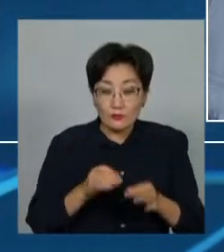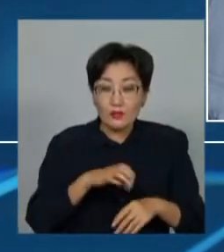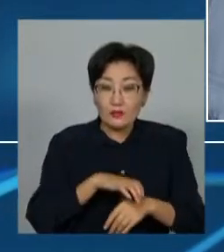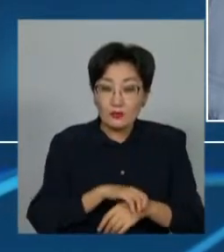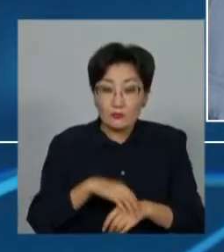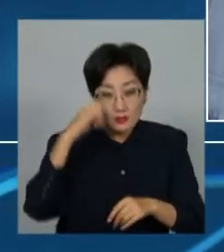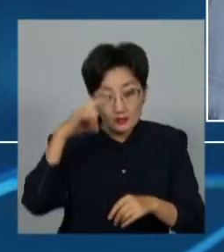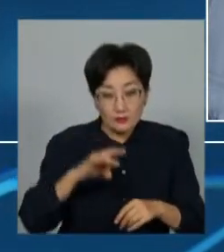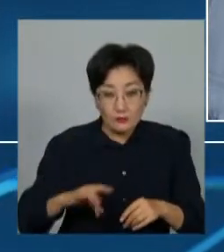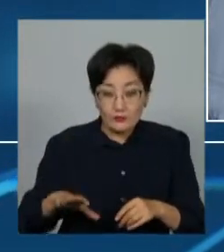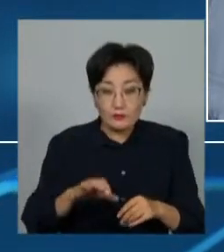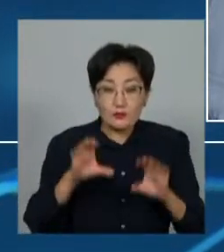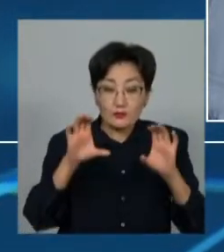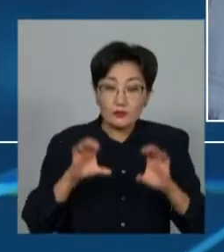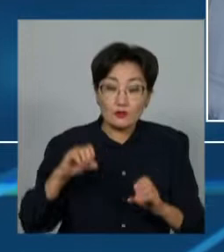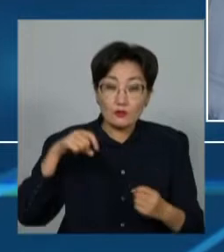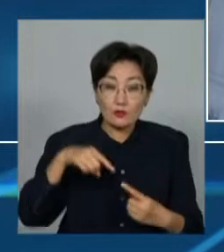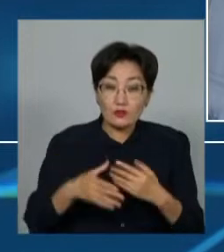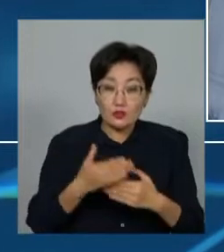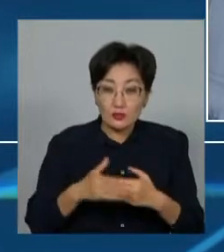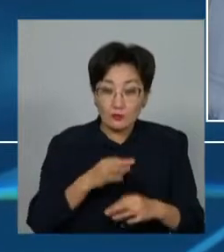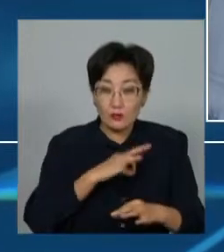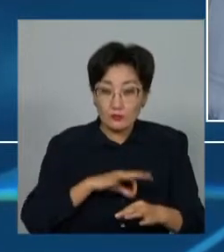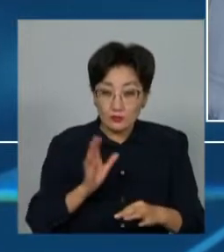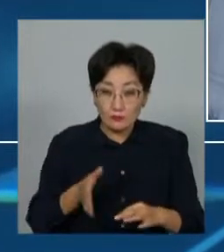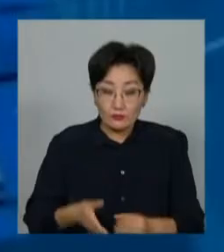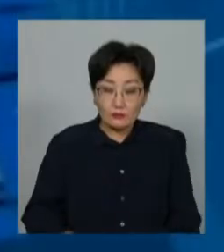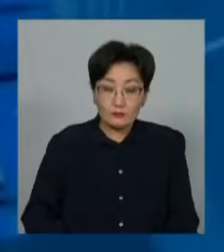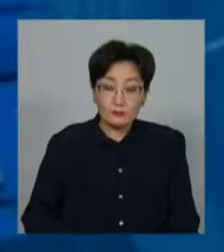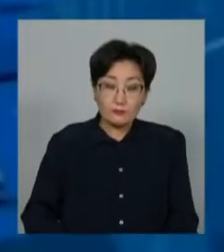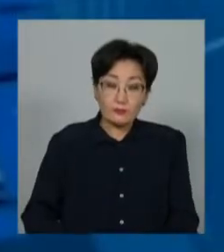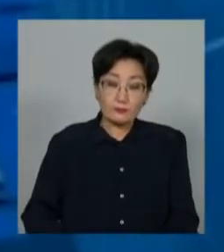анықталып, Қазақстан Республикасының заңнамасына сәйкес шаралар қабылданады.